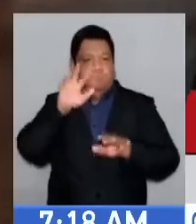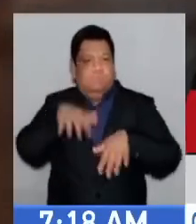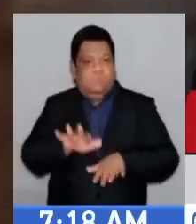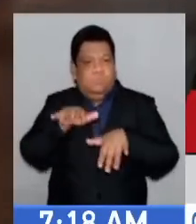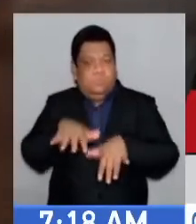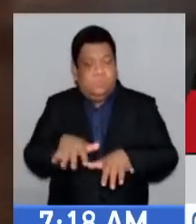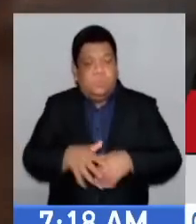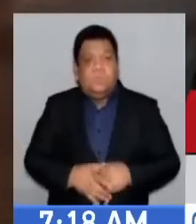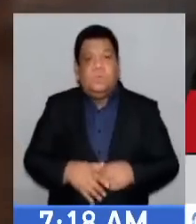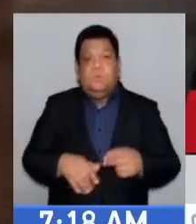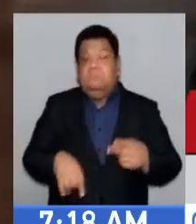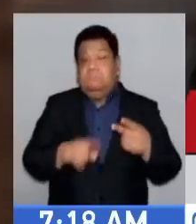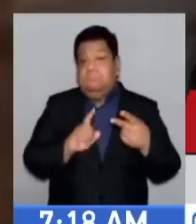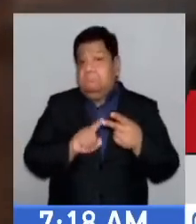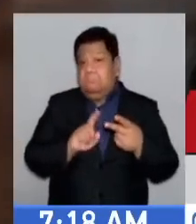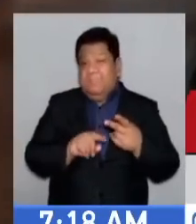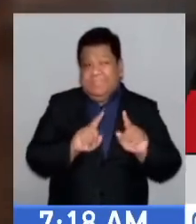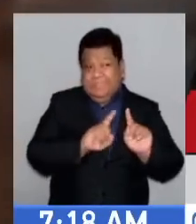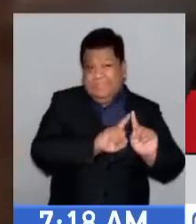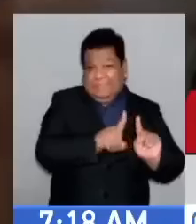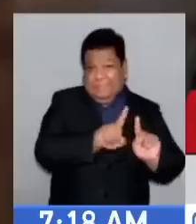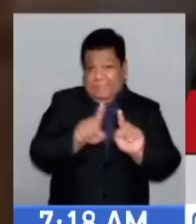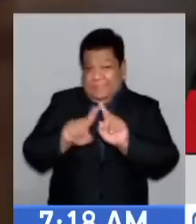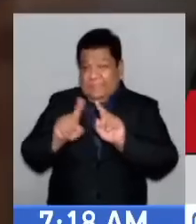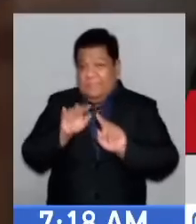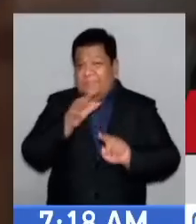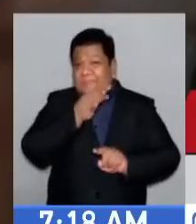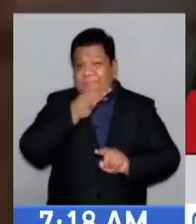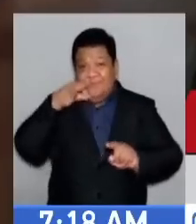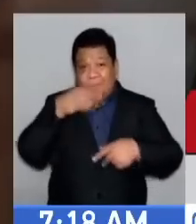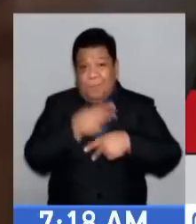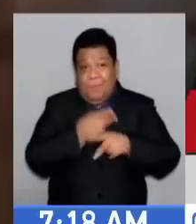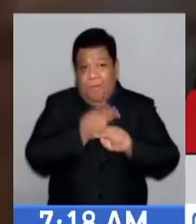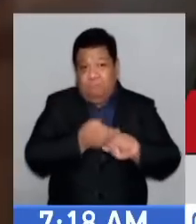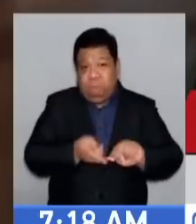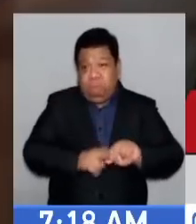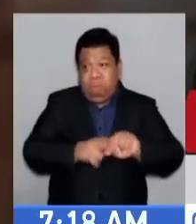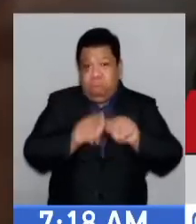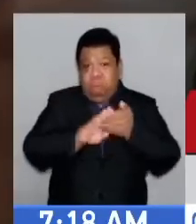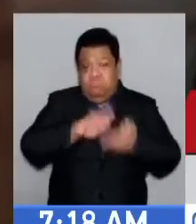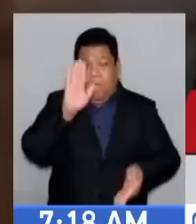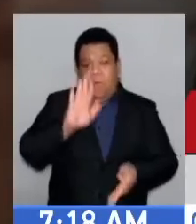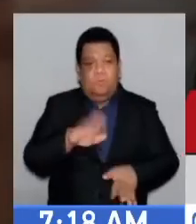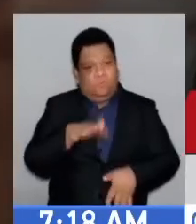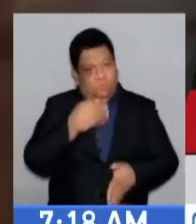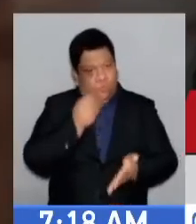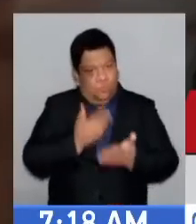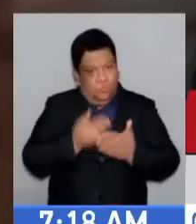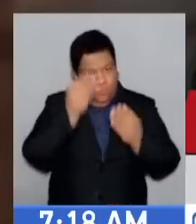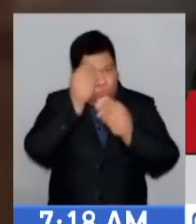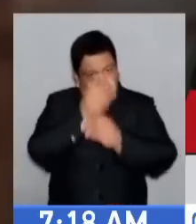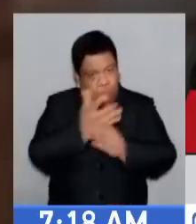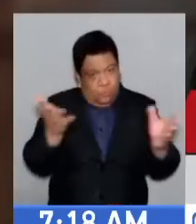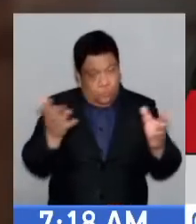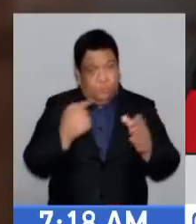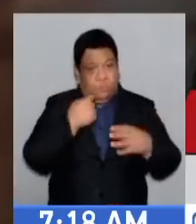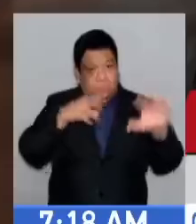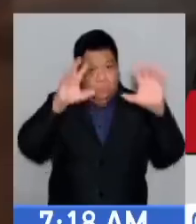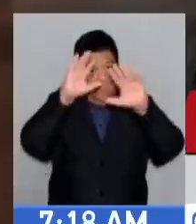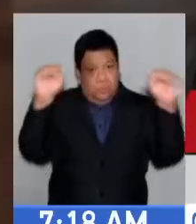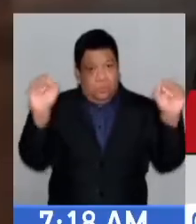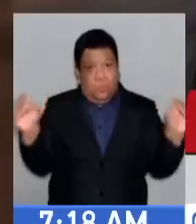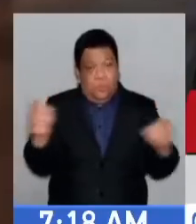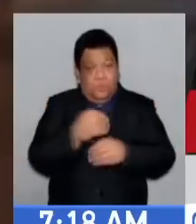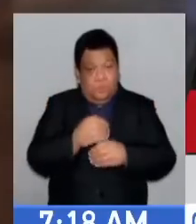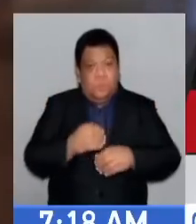ilang agricultural products sa ating bansa. Good news daw, sabi ng Malacanang, tumaas daw po ang GDP ng ating